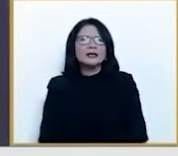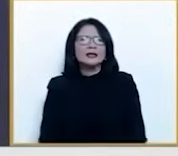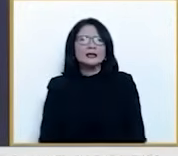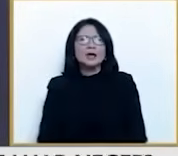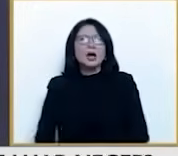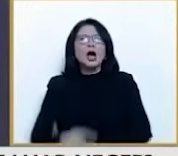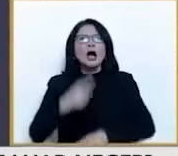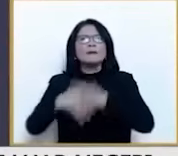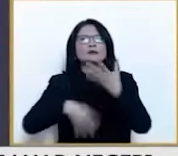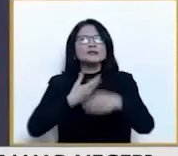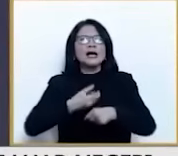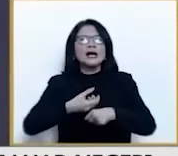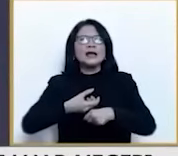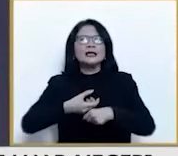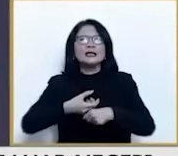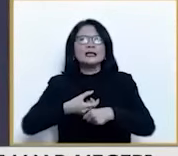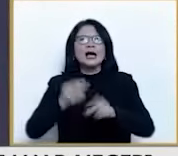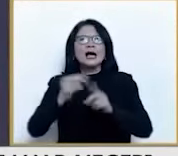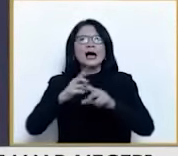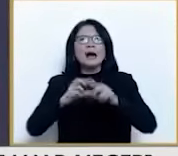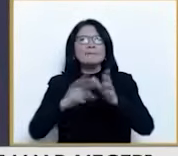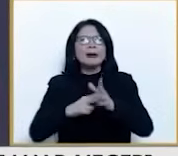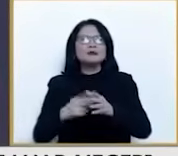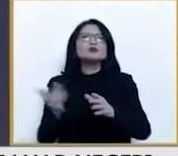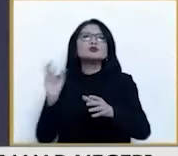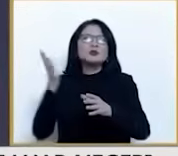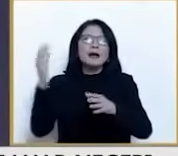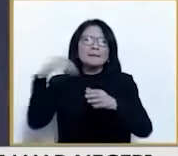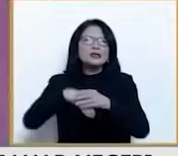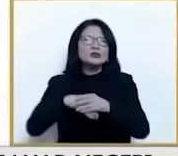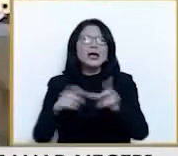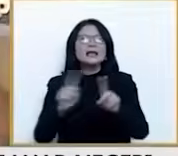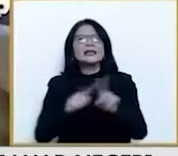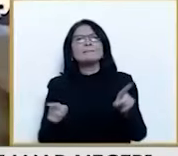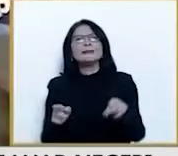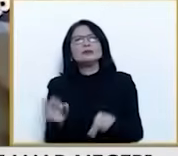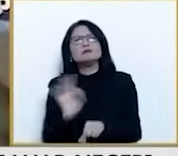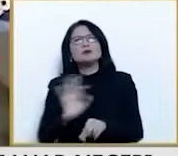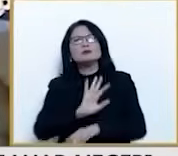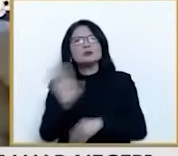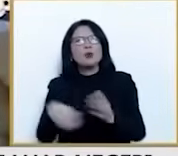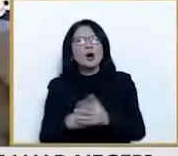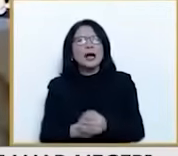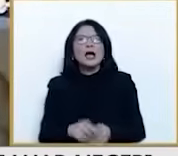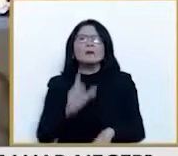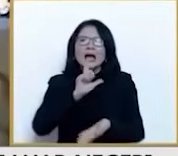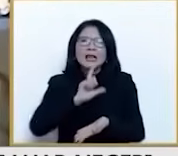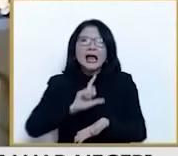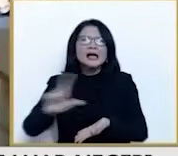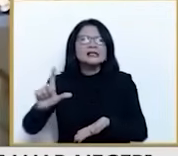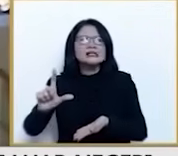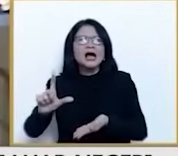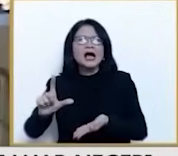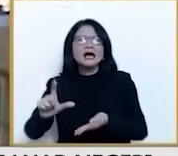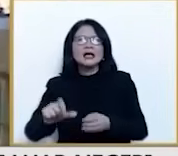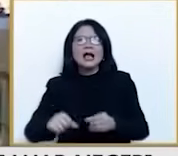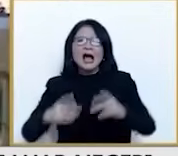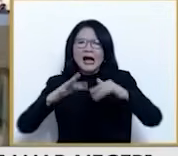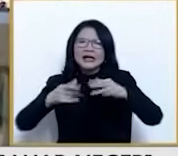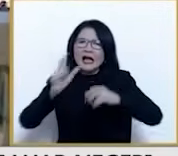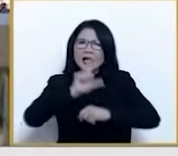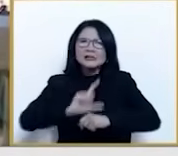perusahaan air minum gitu dari swasta itu memang udah masuk, tapi ini belum semuanya. Biar lancar aja keluarnya airnya, terus